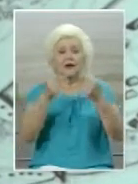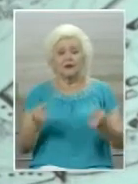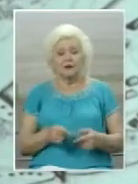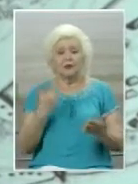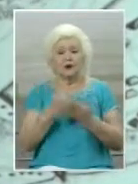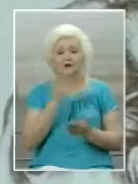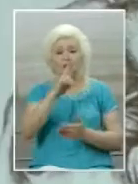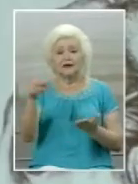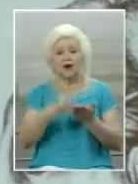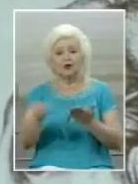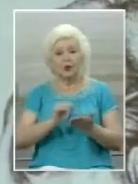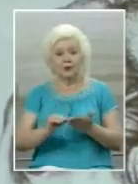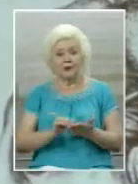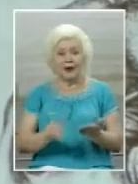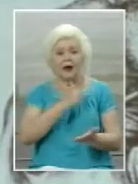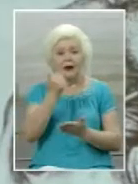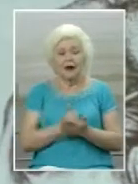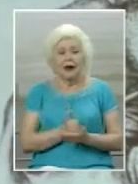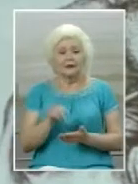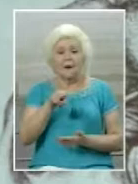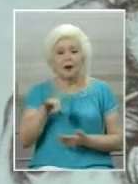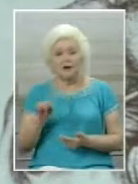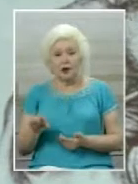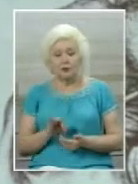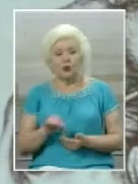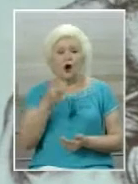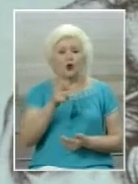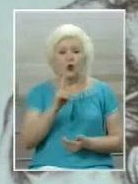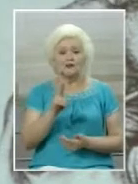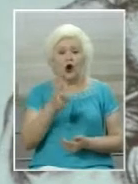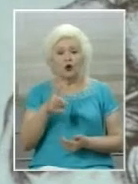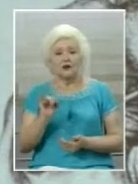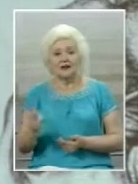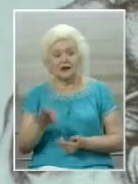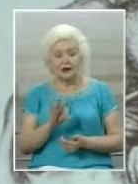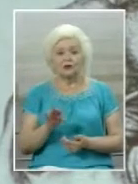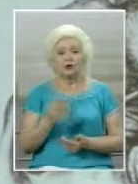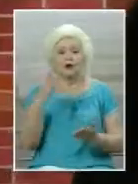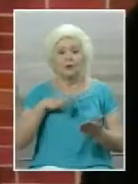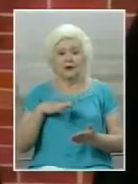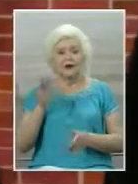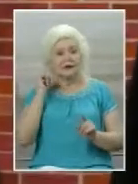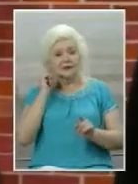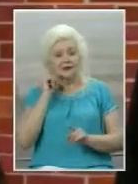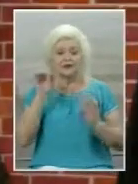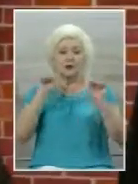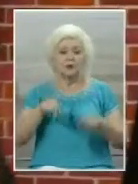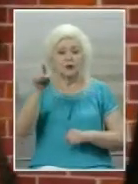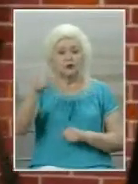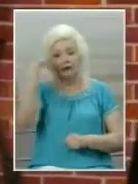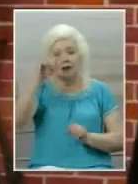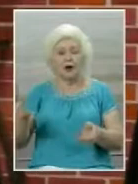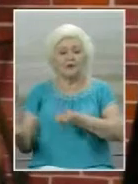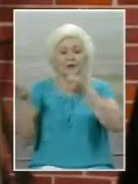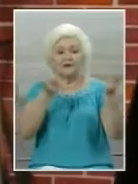яку підписав гетьман Пилип Орлик і відповідно Коцюк Андрієнко, от була, скажімо так, можливо, по такій легенді була привезена